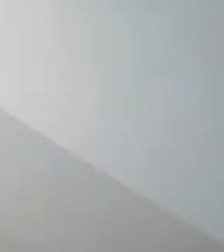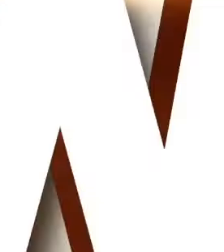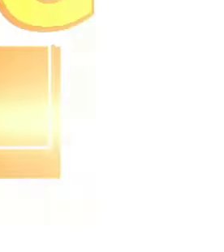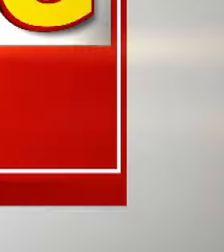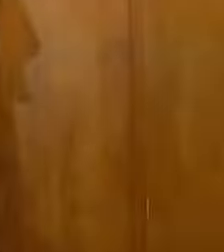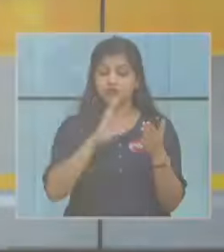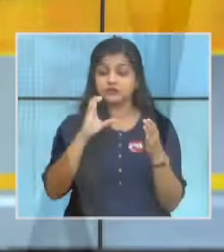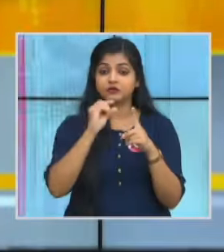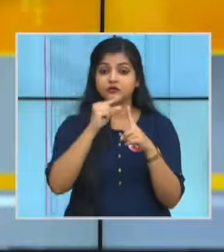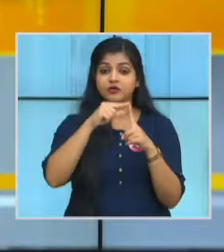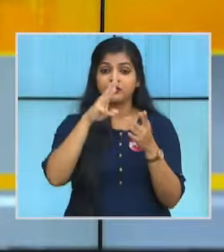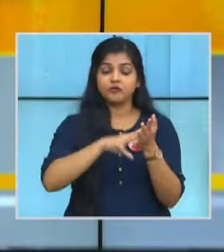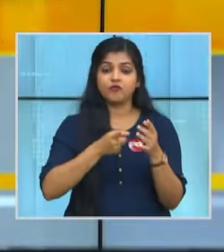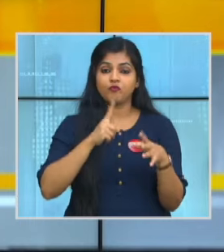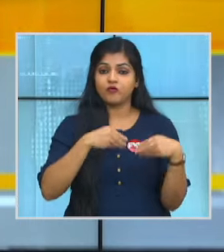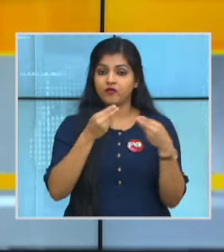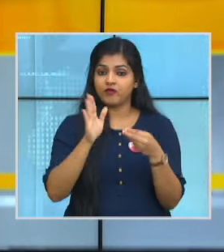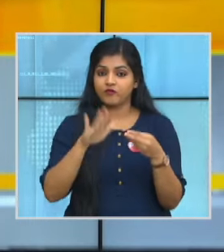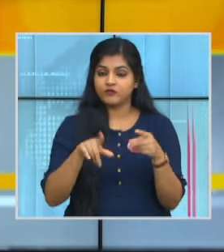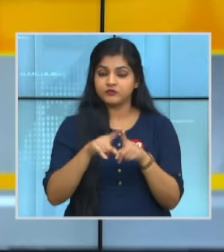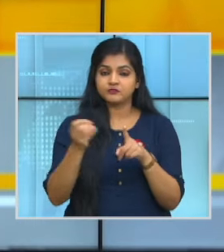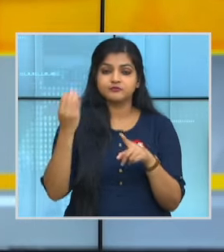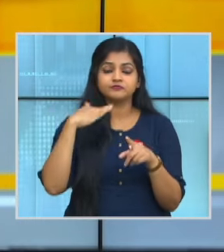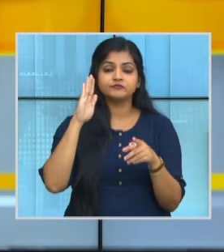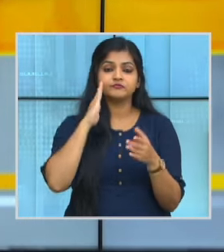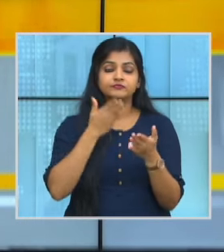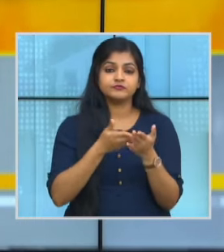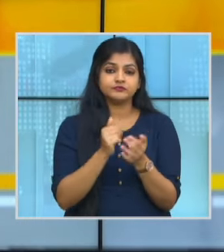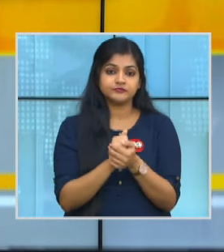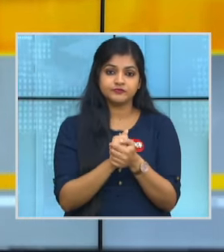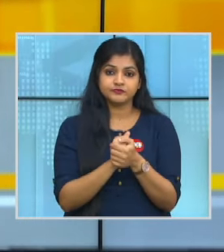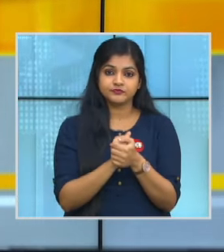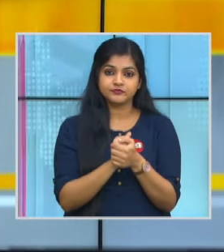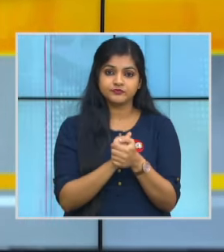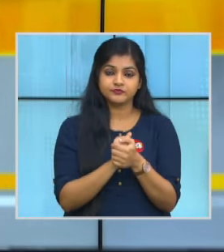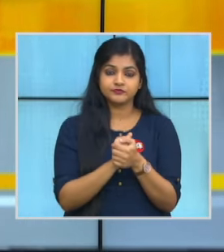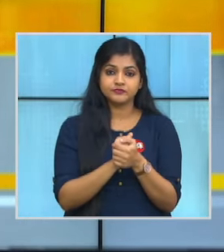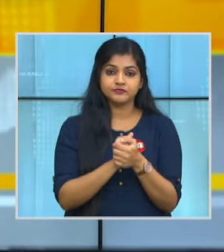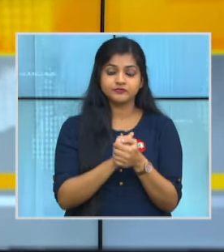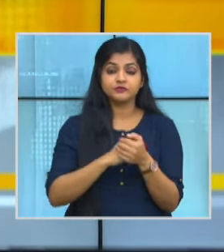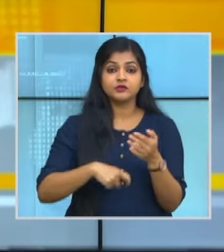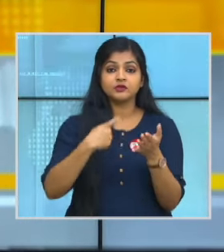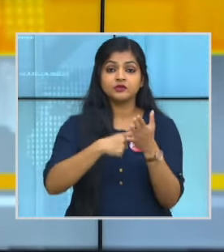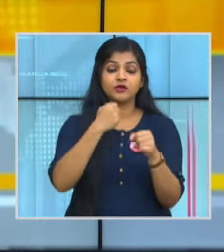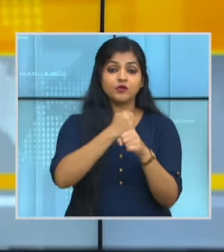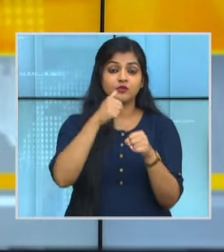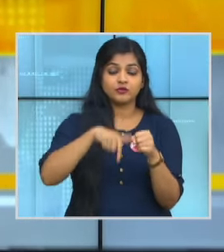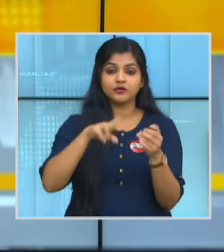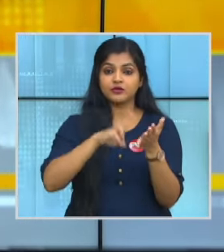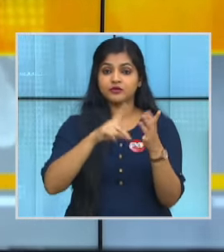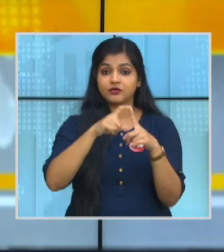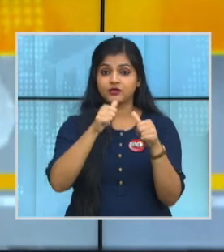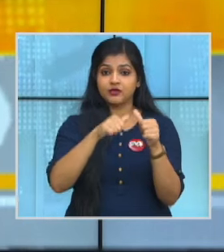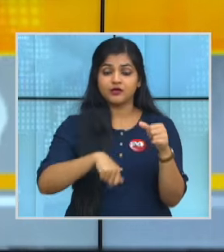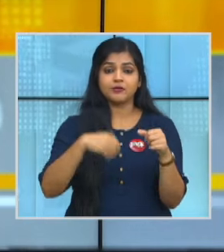CPIM താക്കീത് നൽകിയിട്ടുണ്ട് എന്ന തരത്തിലേക്ക് വിവരം ലഭിക്കുന്നുവെന്നാണ് സൂരജ് സജി റിപ്പോർട്ട് ചെയ്തത്. രാഹുൽ ഗാന്ധി NDA മന്ത്രിസഭയ്ക്കെതിരെ